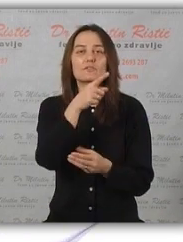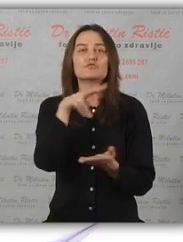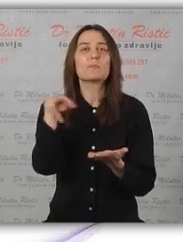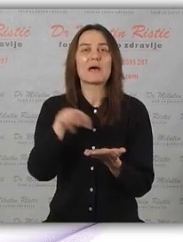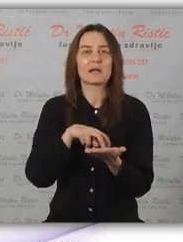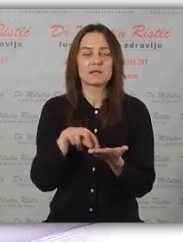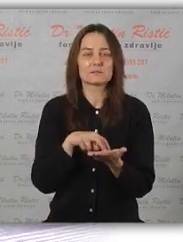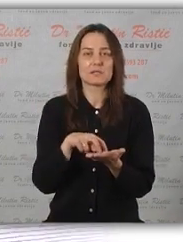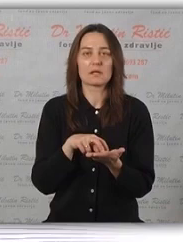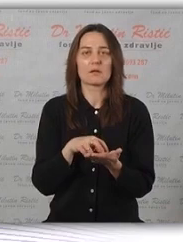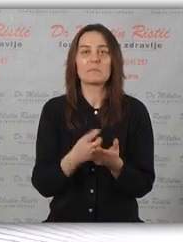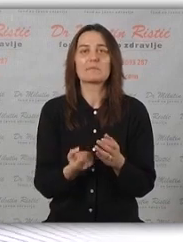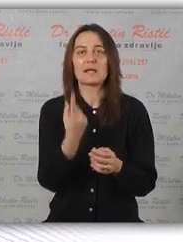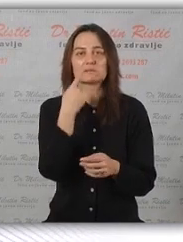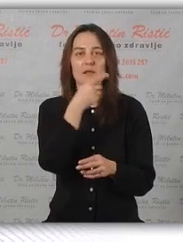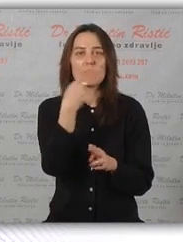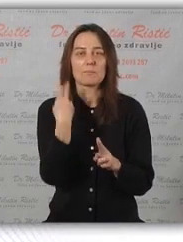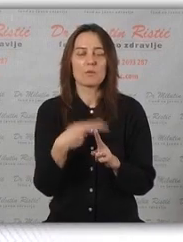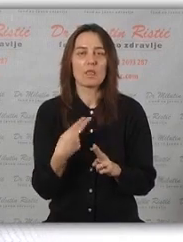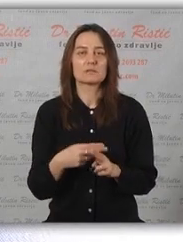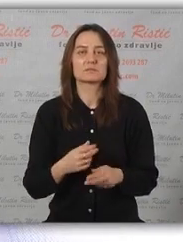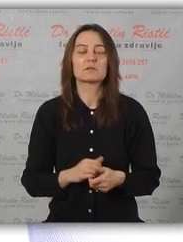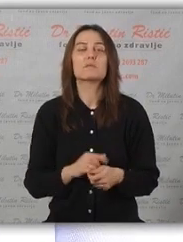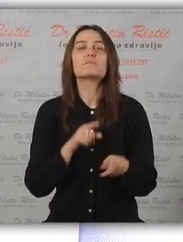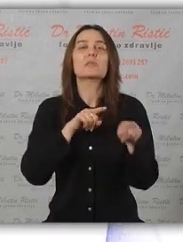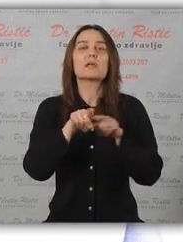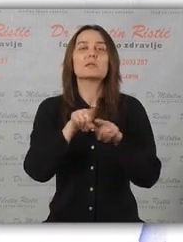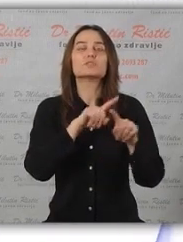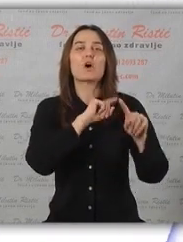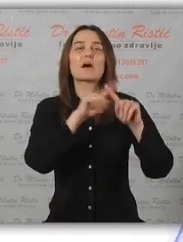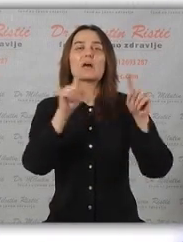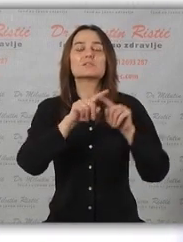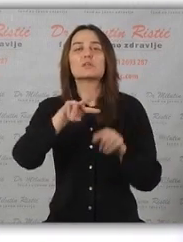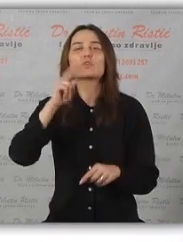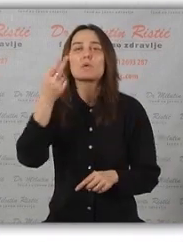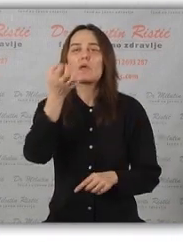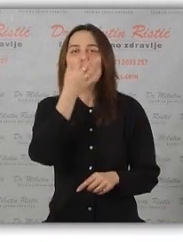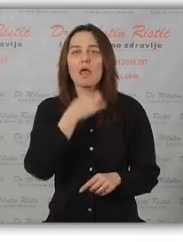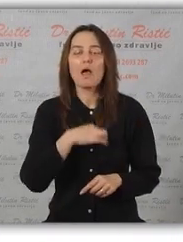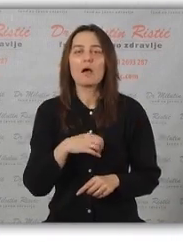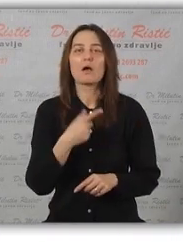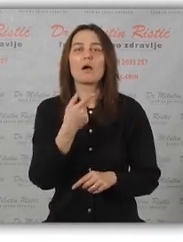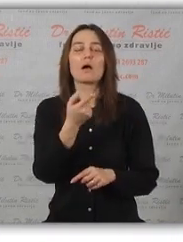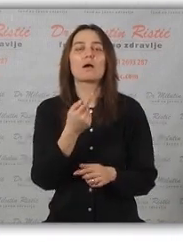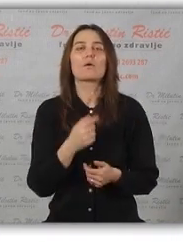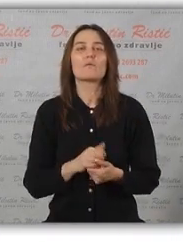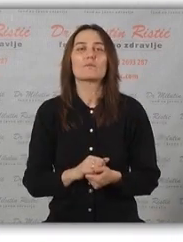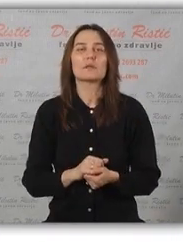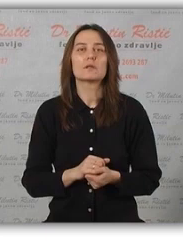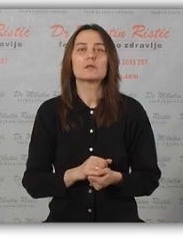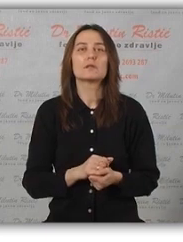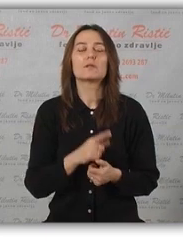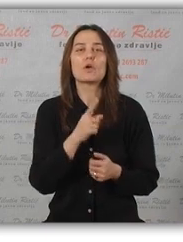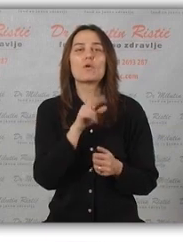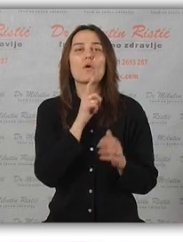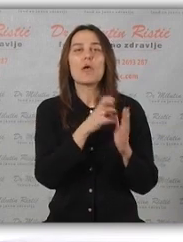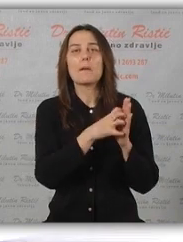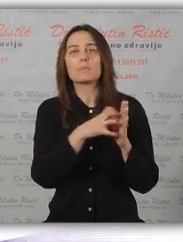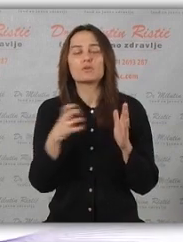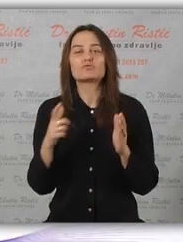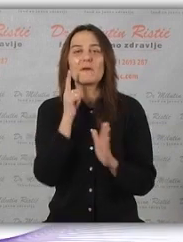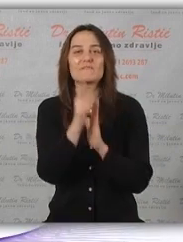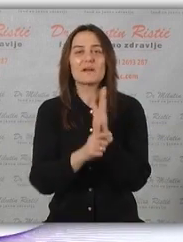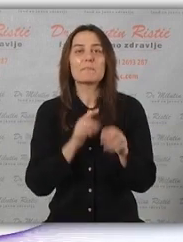po najvećim su rizikom za nastanak melene. Takođe razni drugi lekovi kao antikoagulantni lekovi